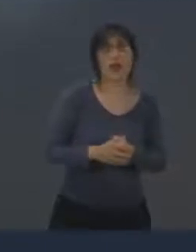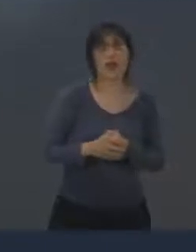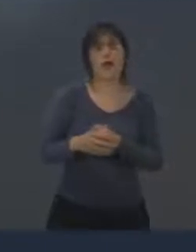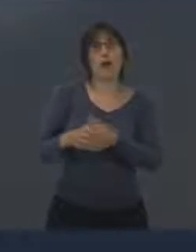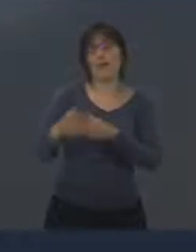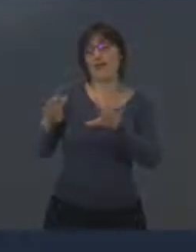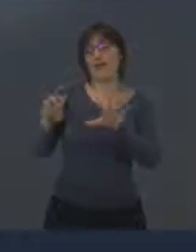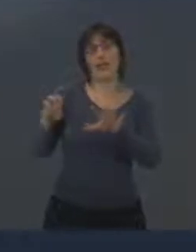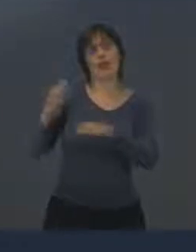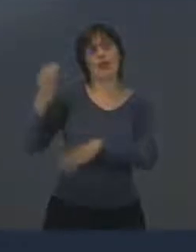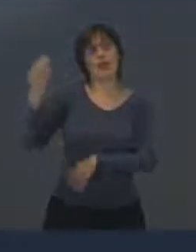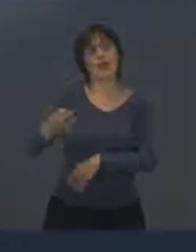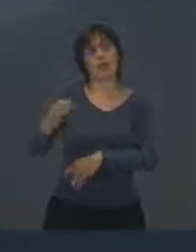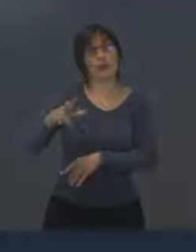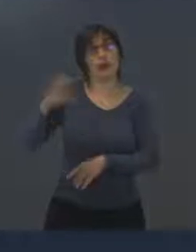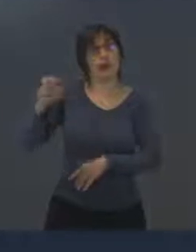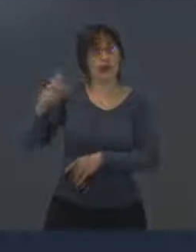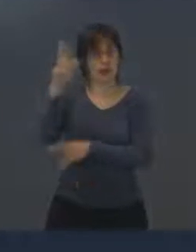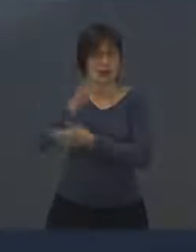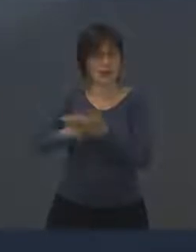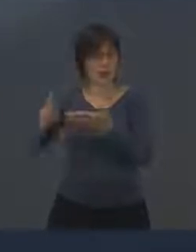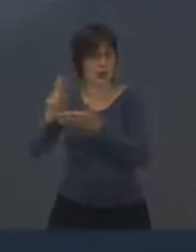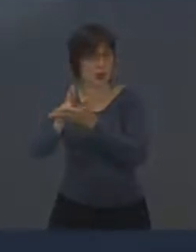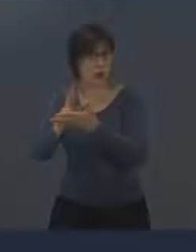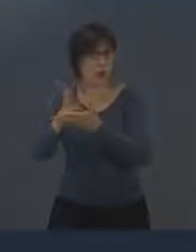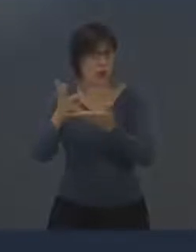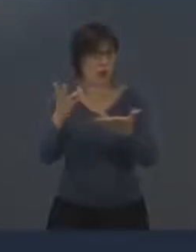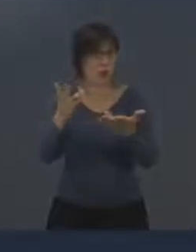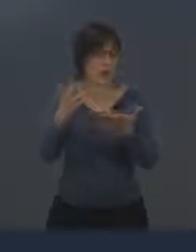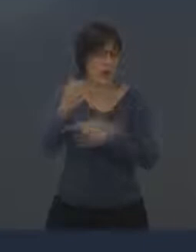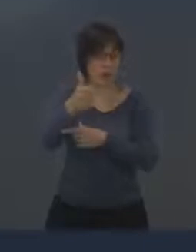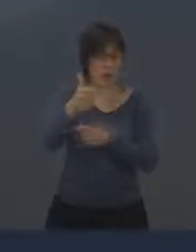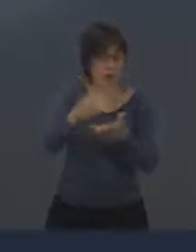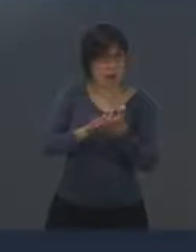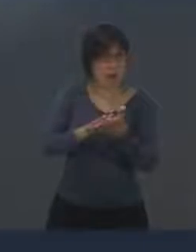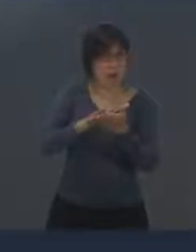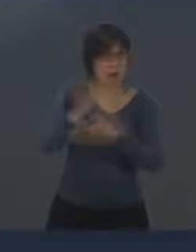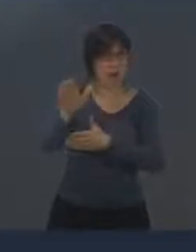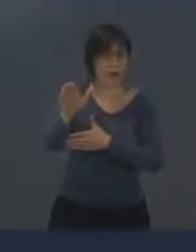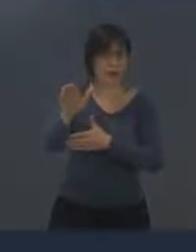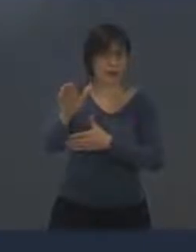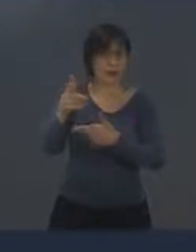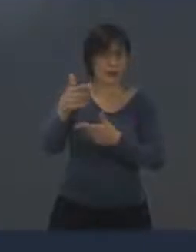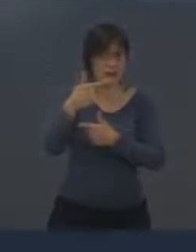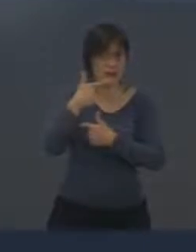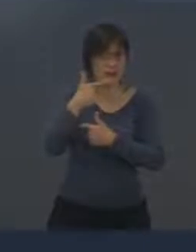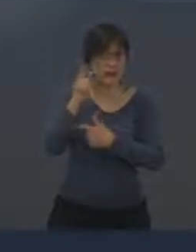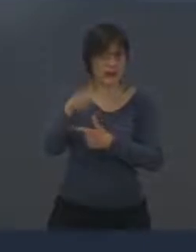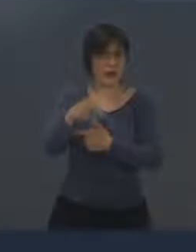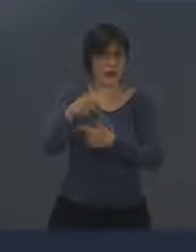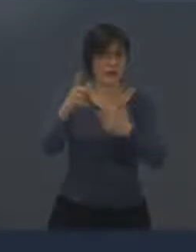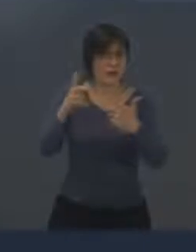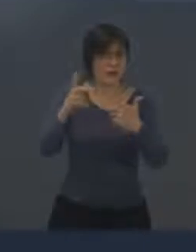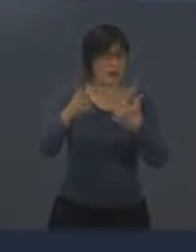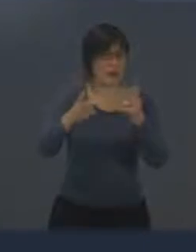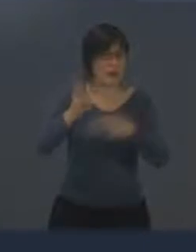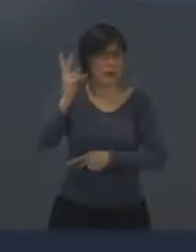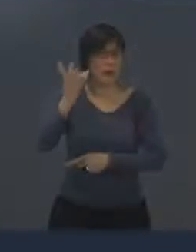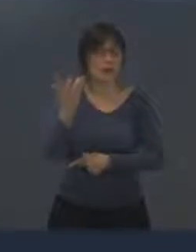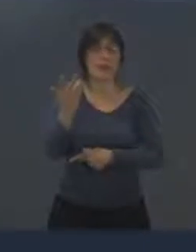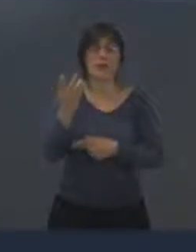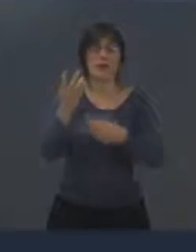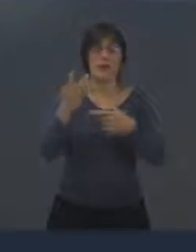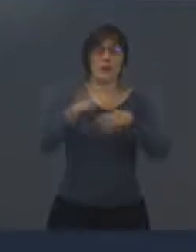90% pour l'ancienne région Rhône-Alpes. Or, vous avez promis, vous l'avez encore réitéré, d'investir davantage. Or, sur 3 des 4 politiques